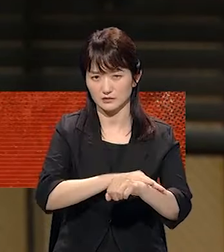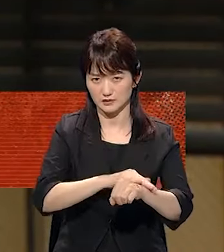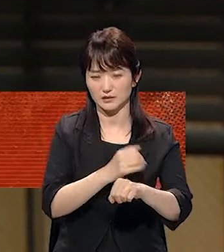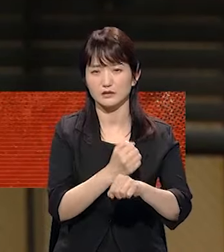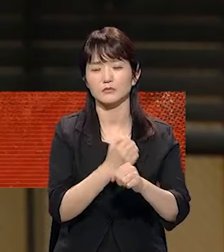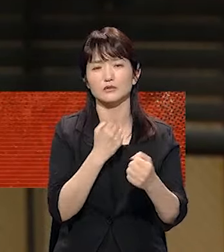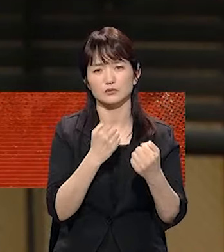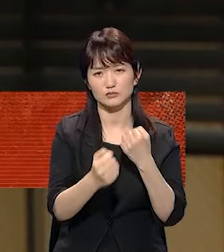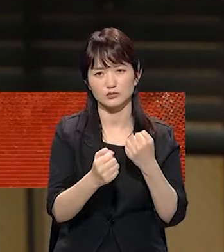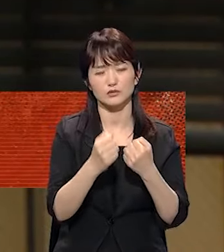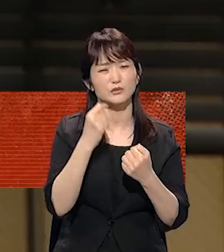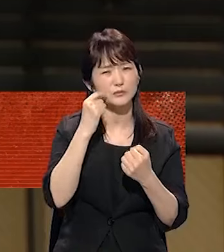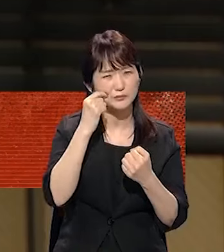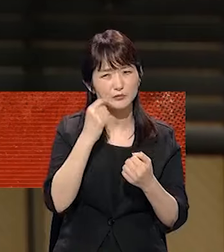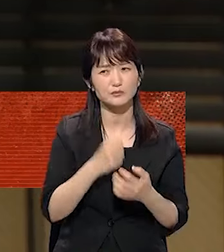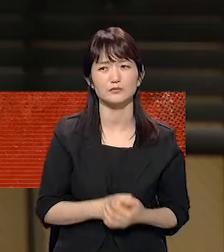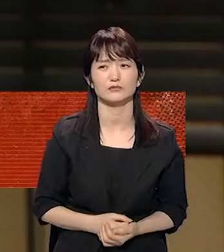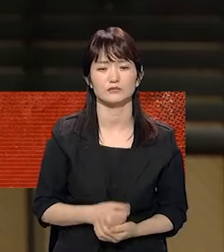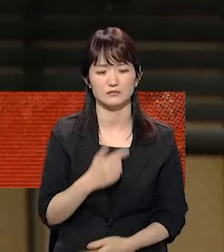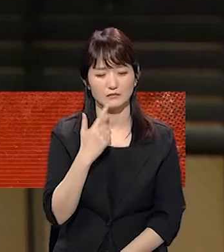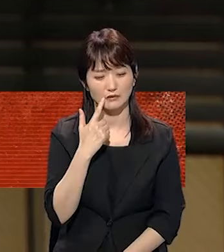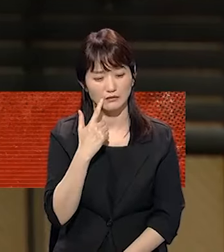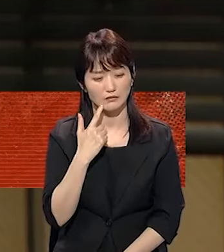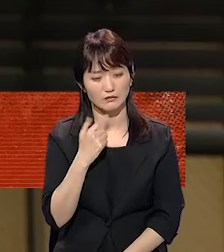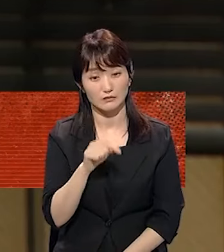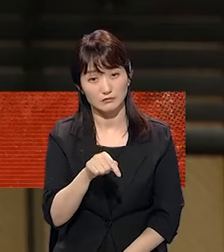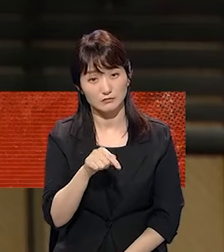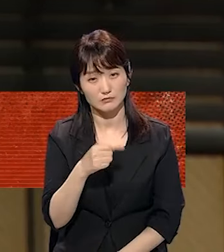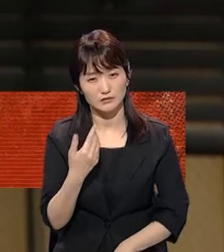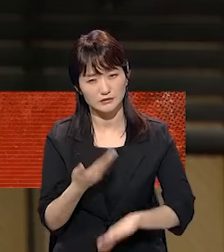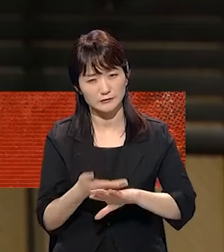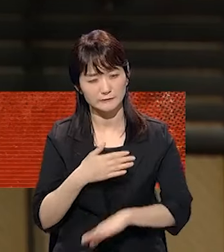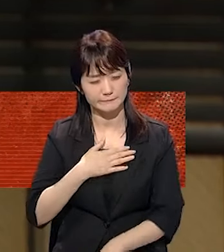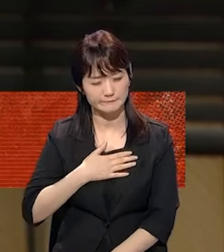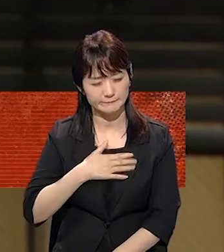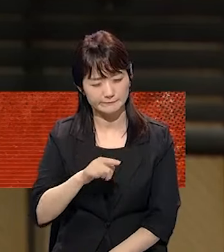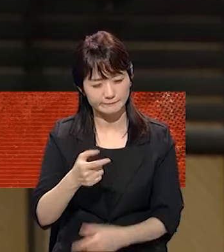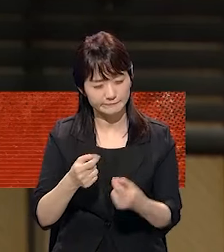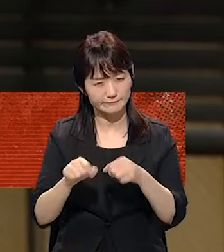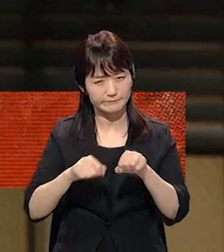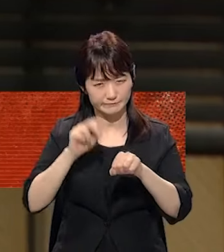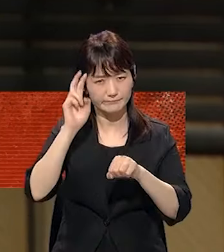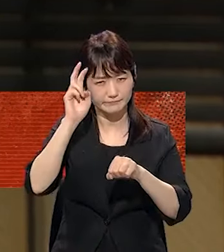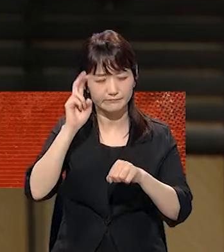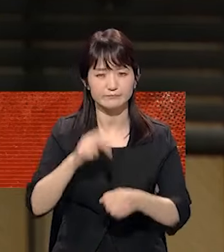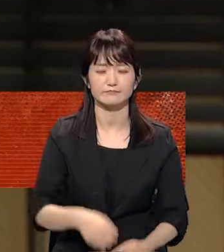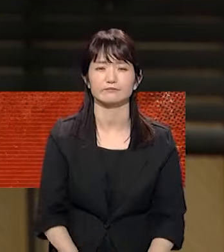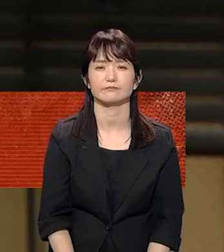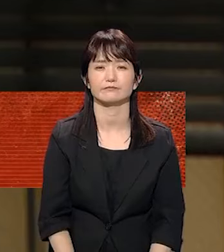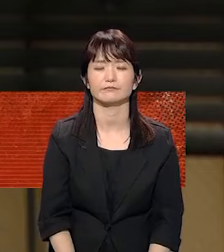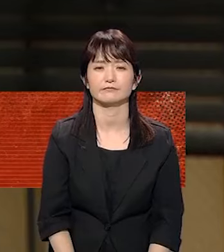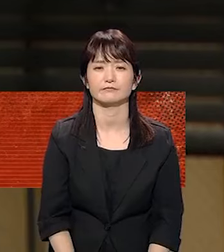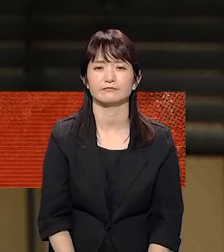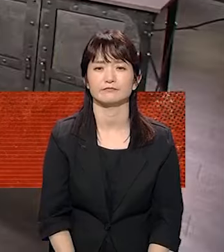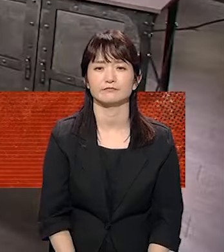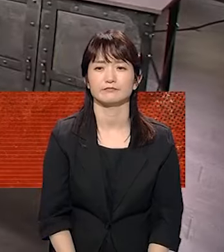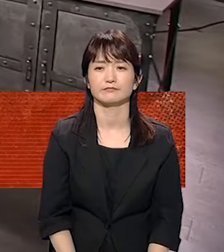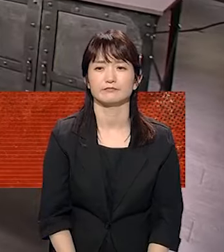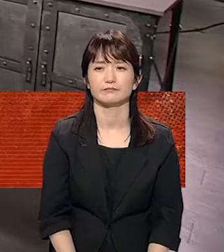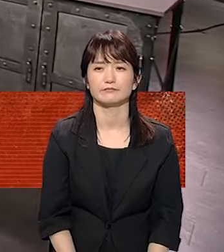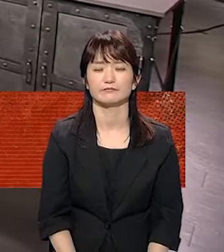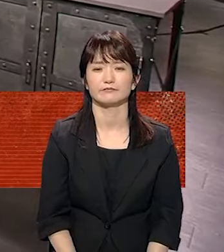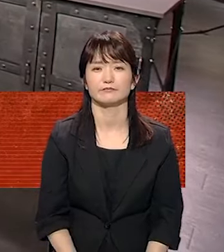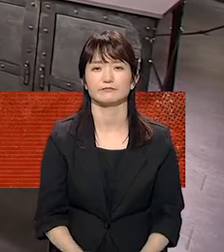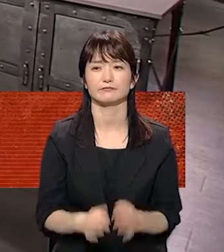못하고 있는데 뭔가 부러움 뭔가 그런 어떤 다른 감정에서 이런 행동을 하는게 아닌가 조심스럽게 수축이 됩니다 자 우리